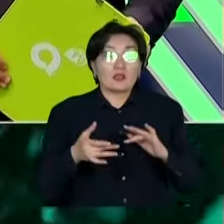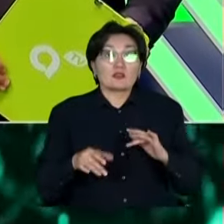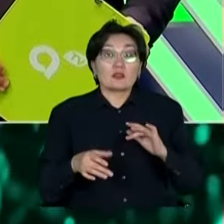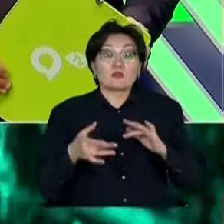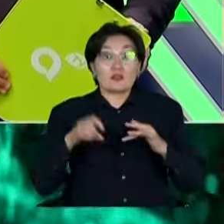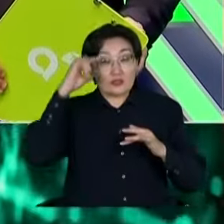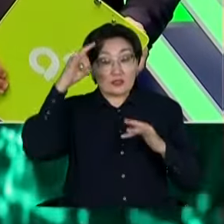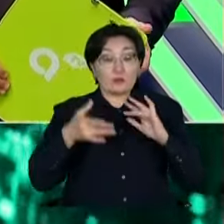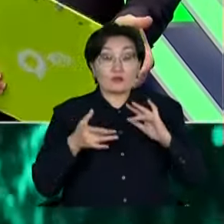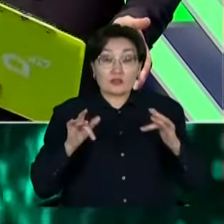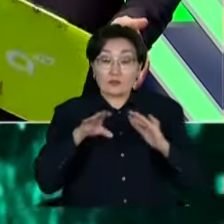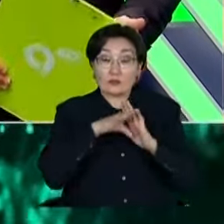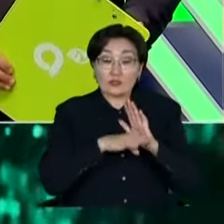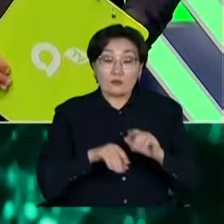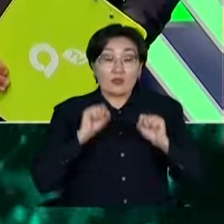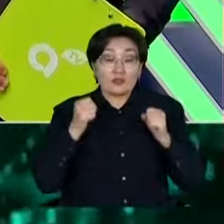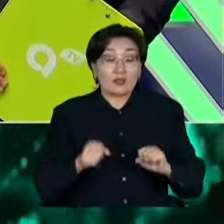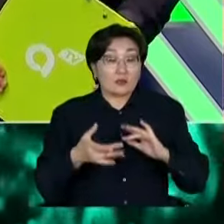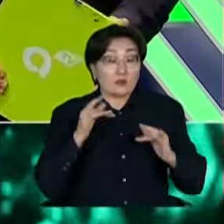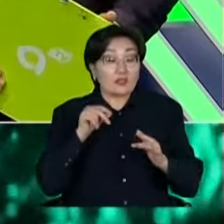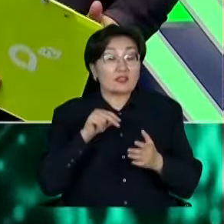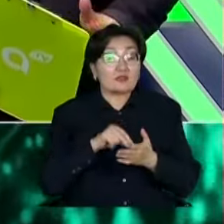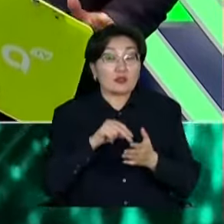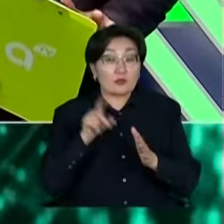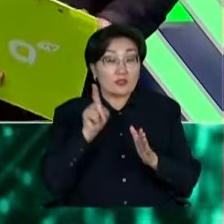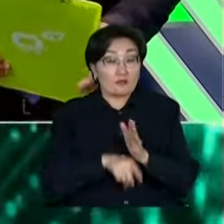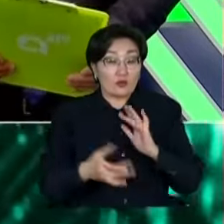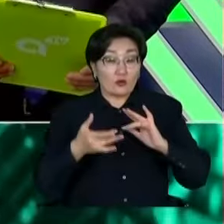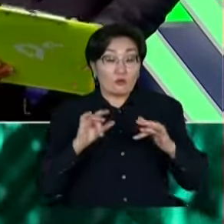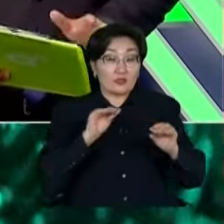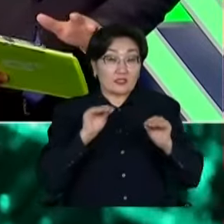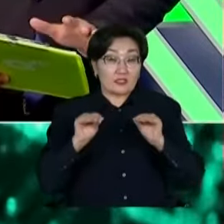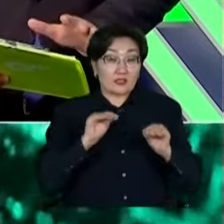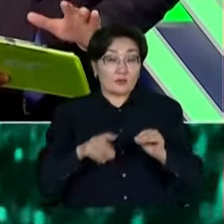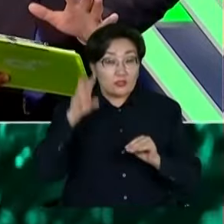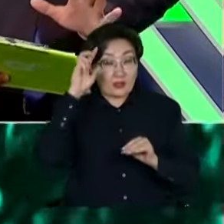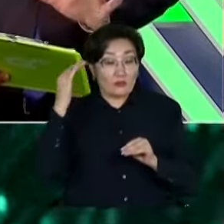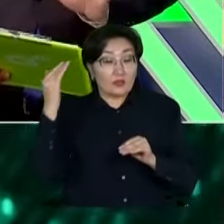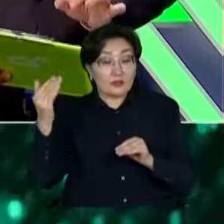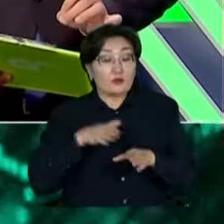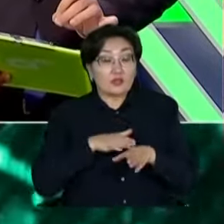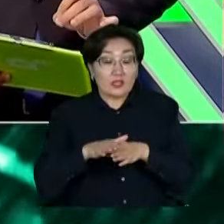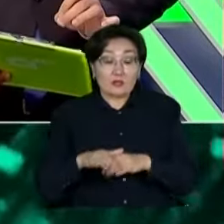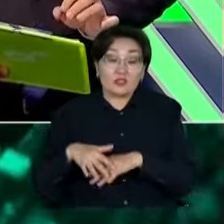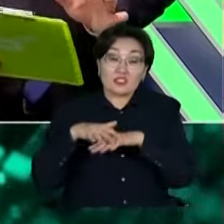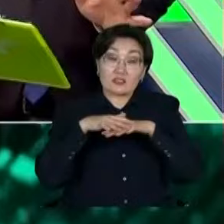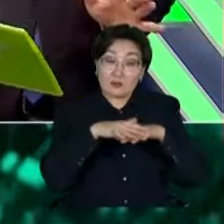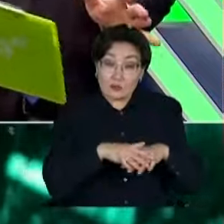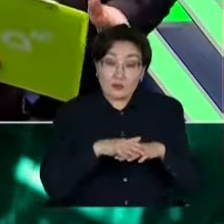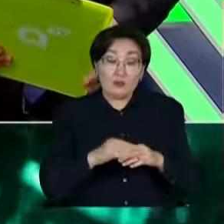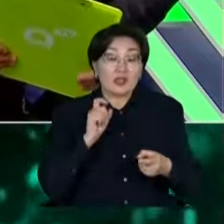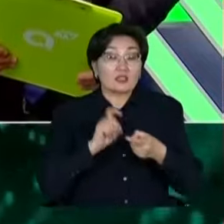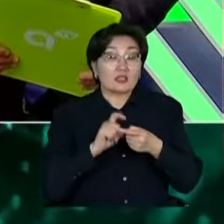Финпром.кз сайтының мәліметінше, жылдам ғаламтор құнының арзан болуына цифрлық инфрақұрылымға мемлекет тарапынан жасалып жатқан инвестициялар мен